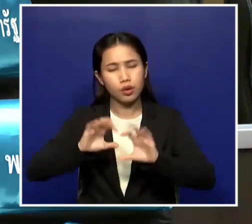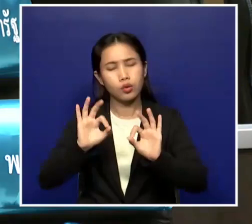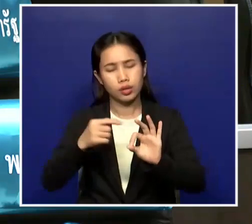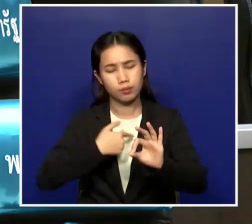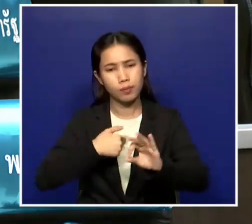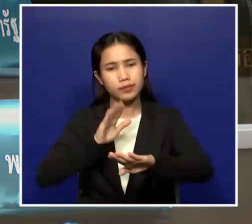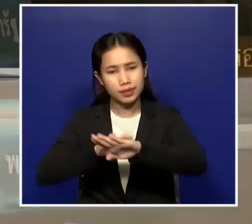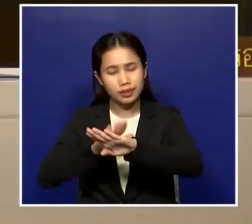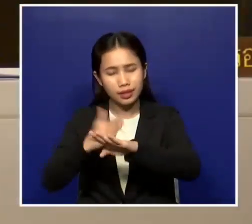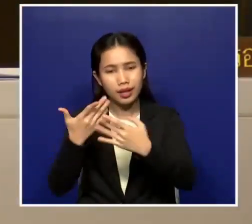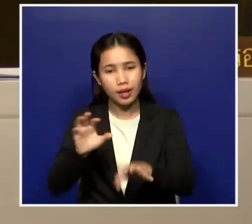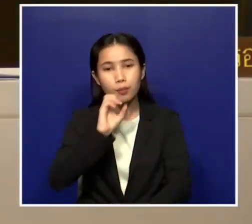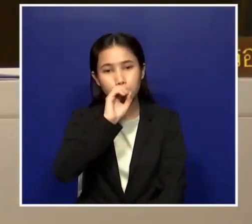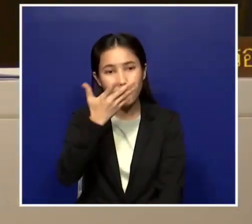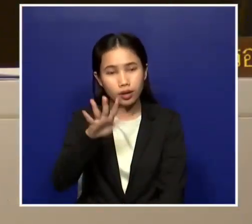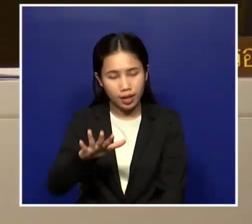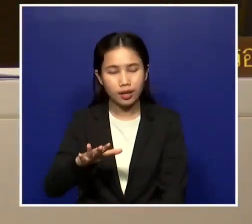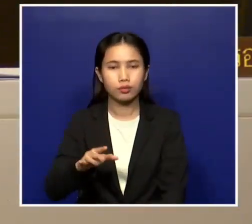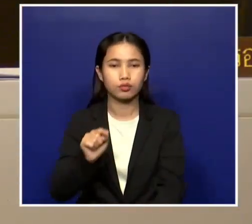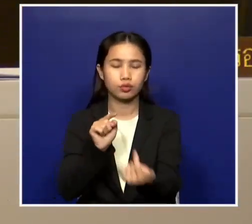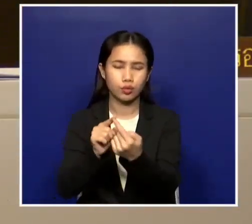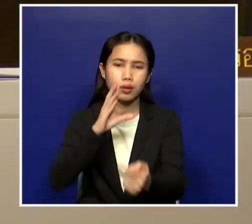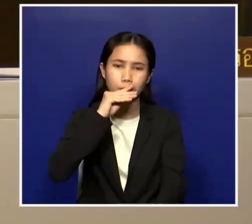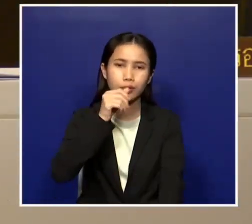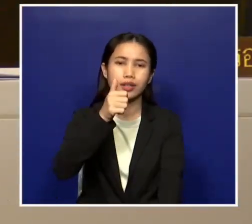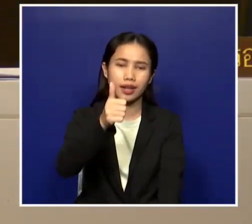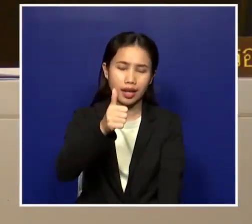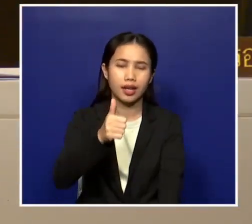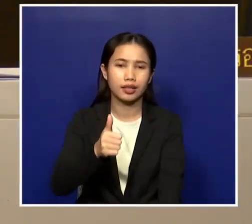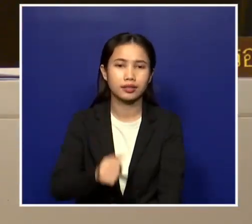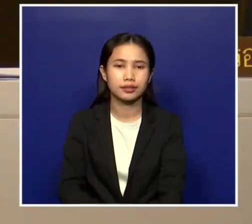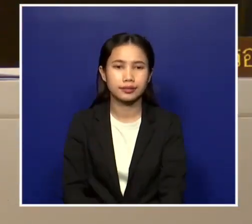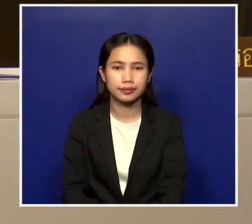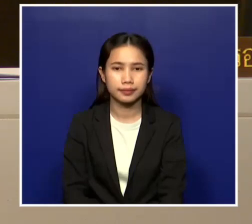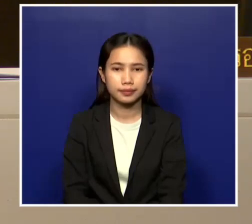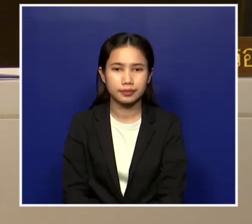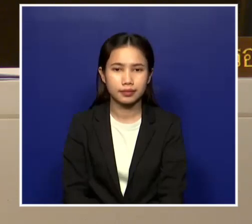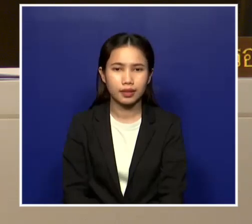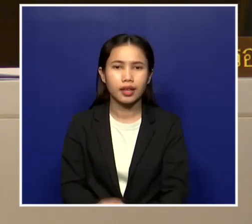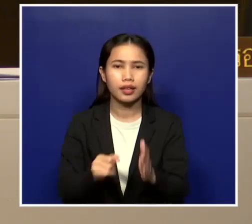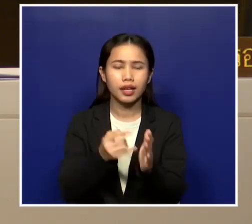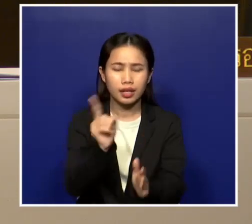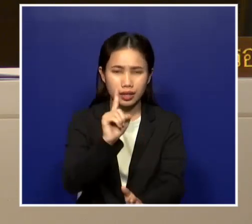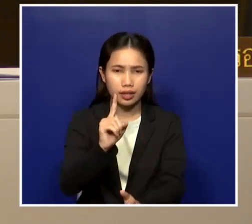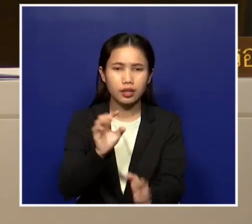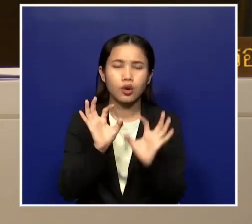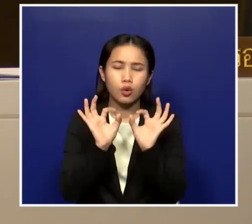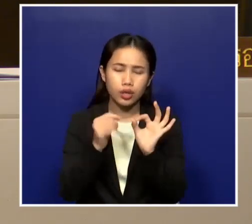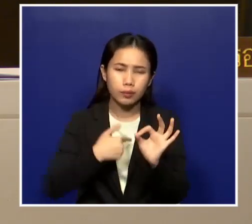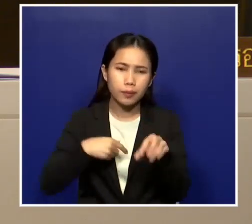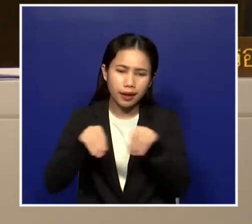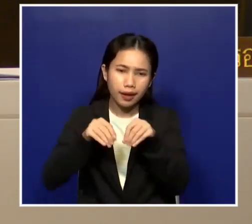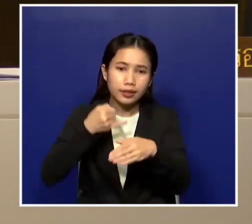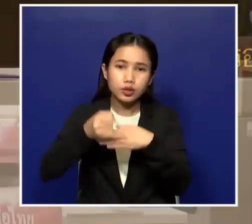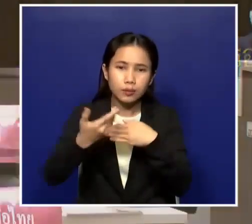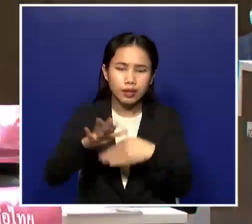ยังคงอยู่ในกรอบที่ไม่เกินไปกว่ายัตติครับเชิญครับหลีกเลี่ยงได้สมมุติครับ ผมใกล้จะจบแล้วนะครับ ครับ